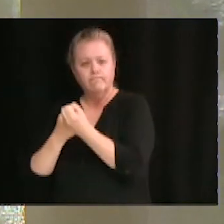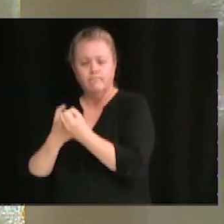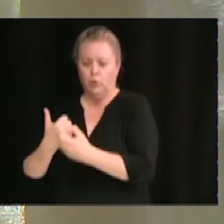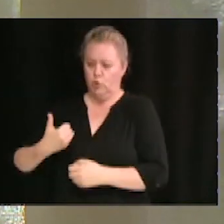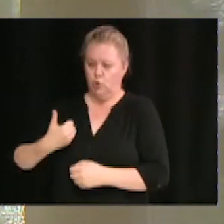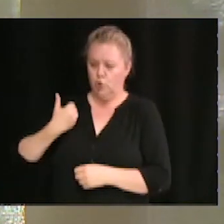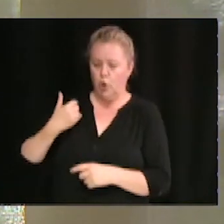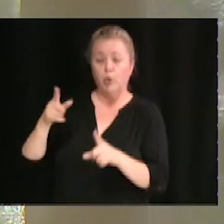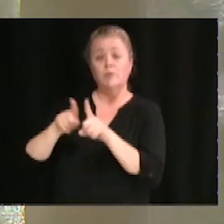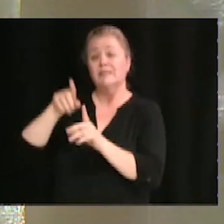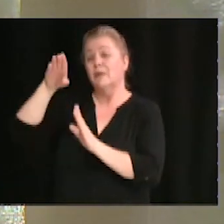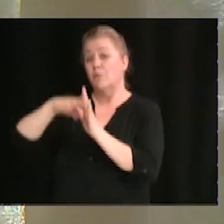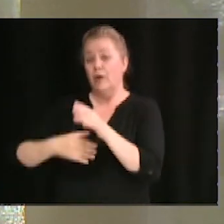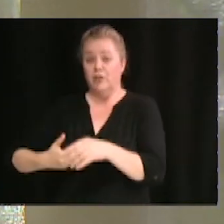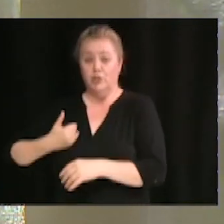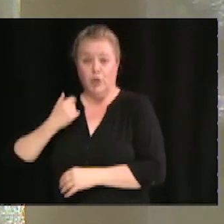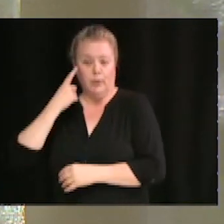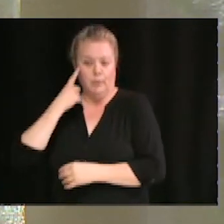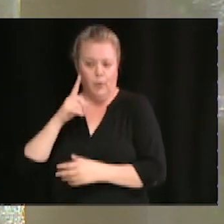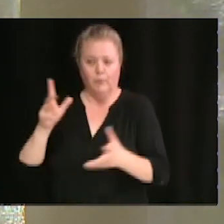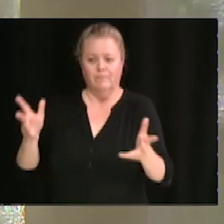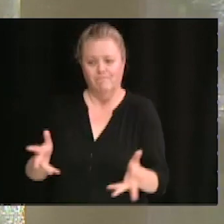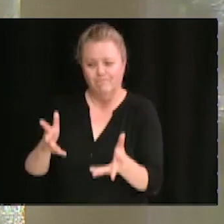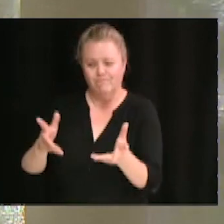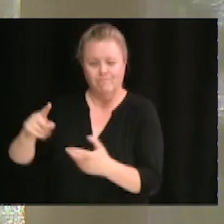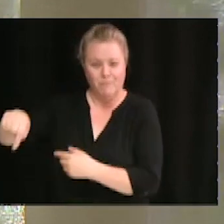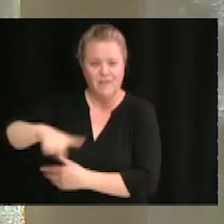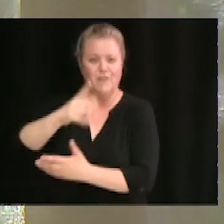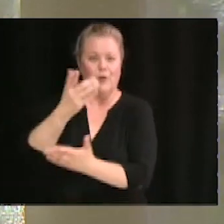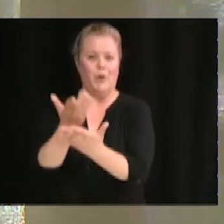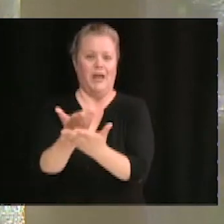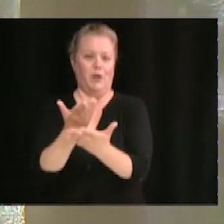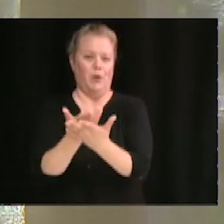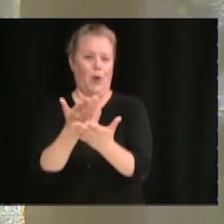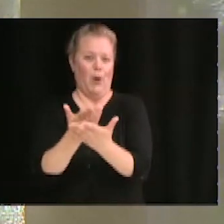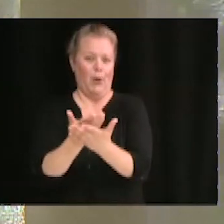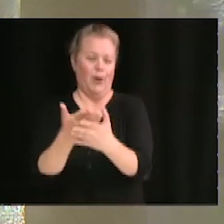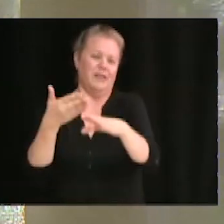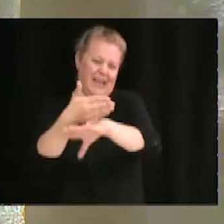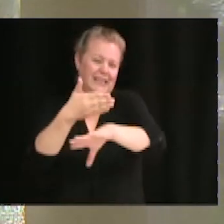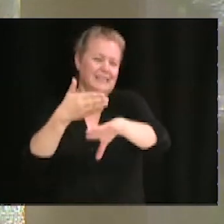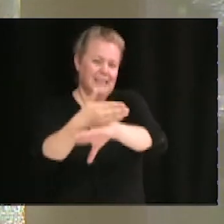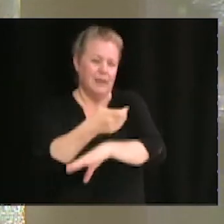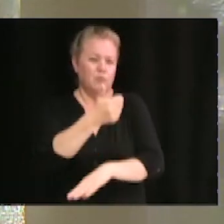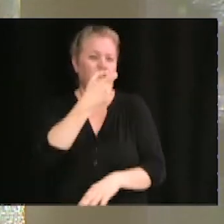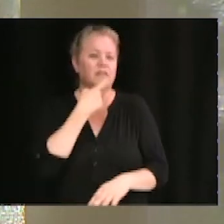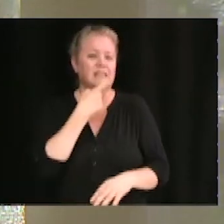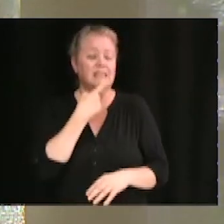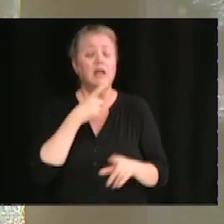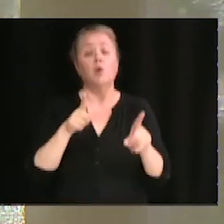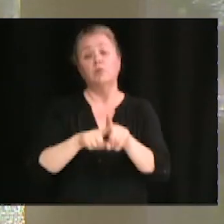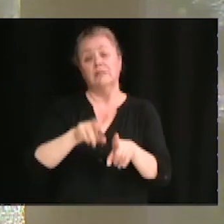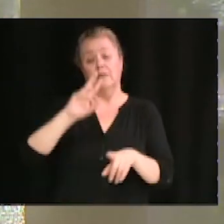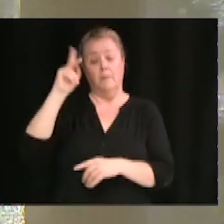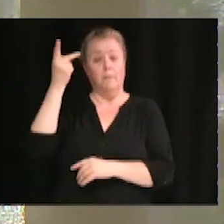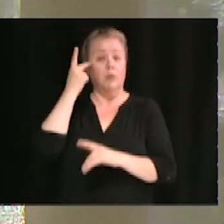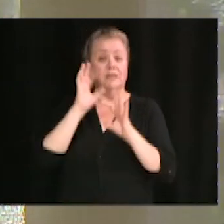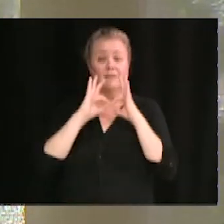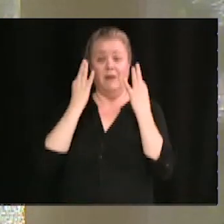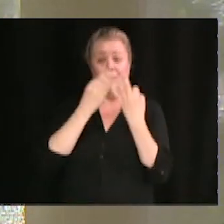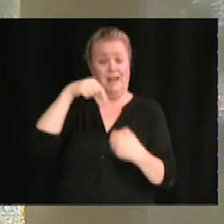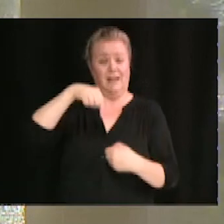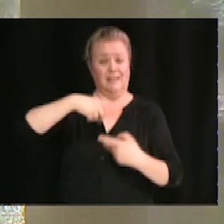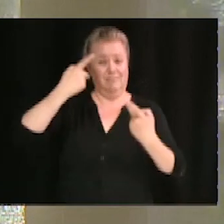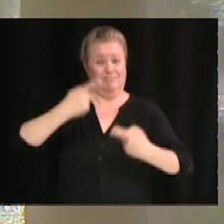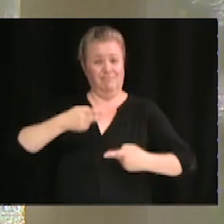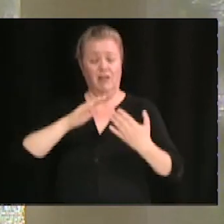favoriser l'éducation, bien sûr, et l'accès à l'éducation. Également, dans la politique familiale de la Ville, que vous connaissez bien, M. Poulin, ainsi que les autres collègues qui y siègent,